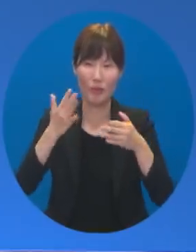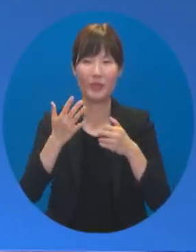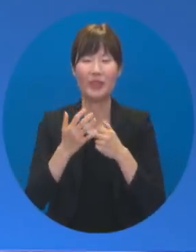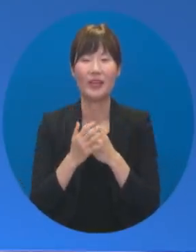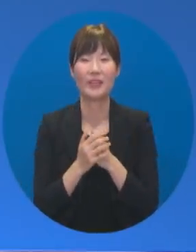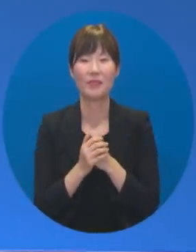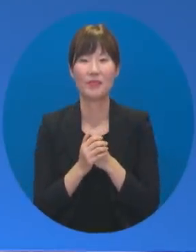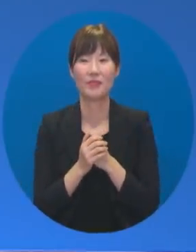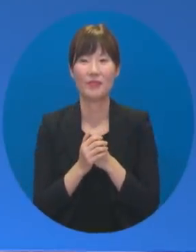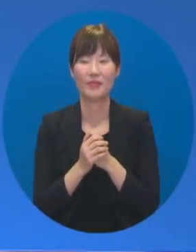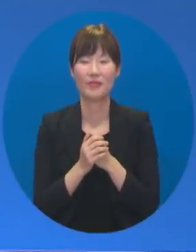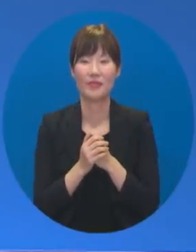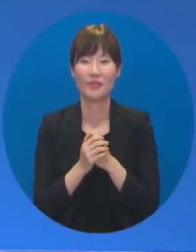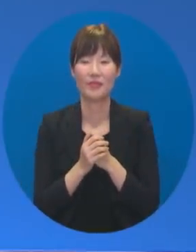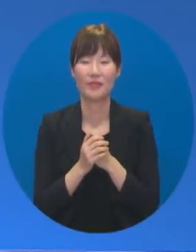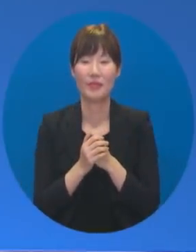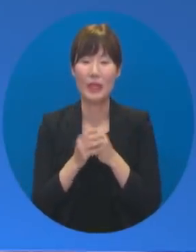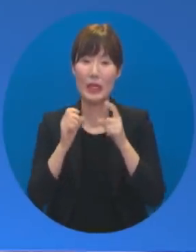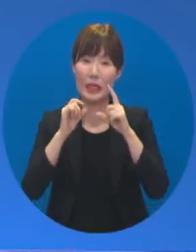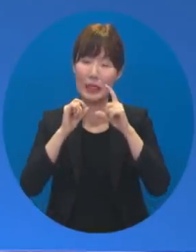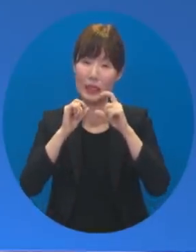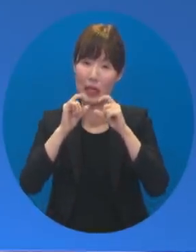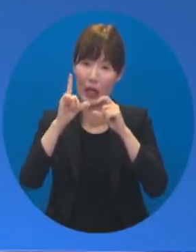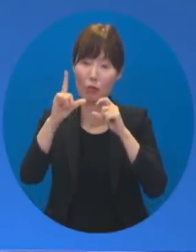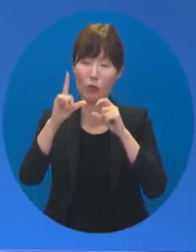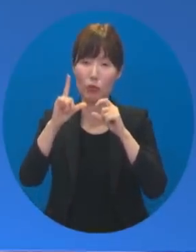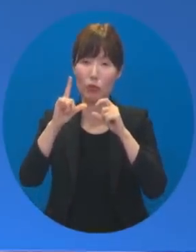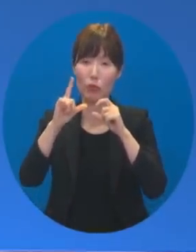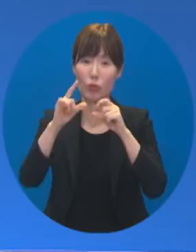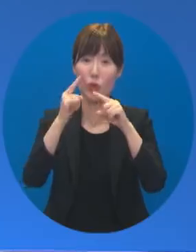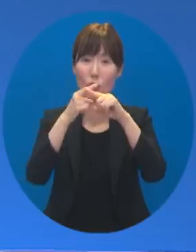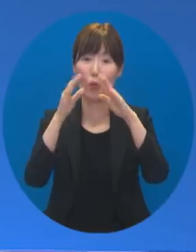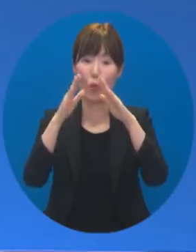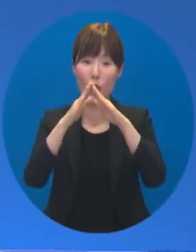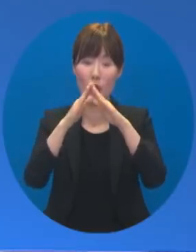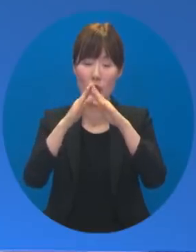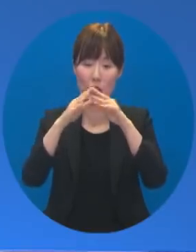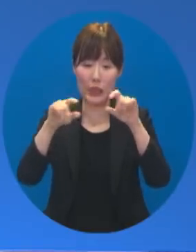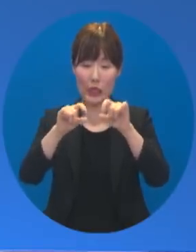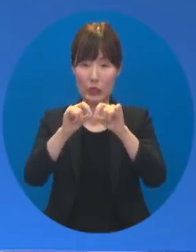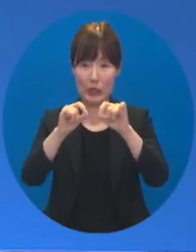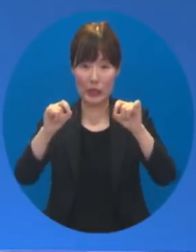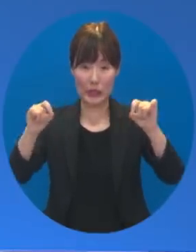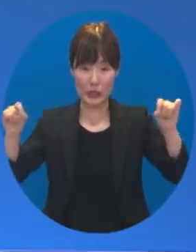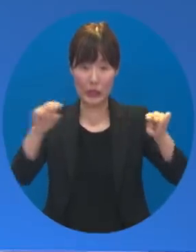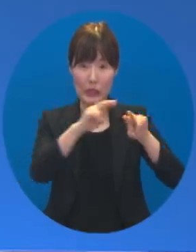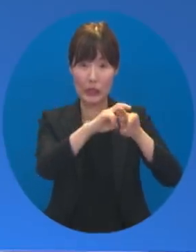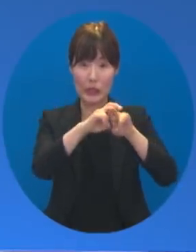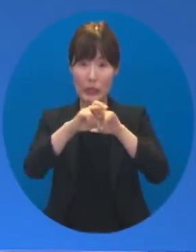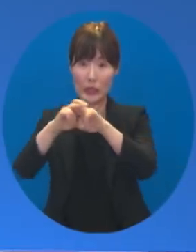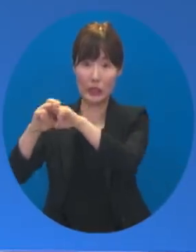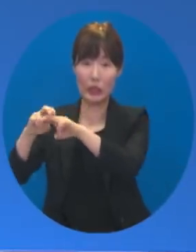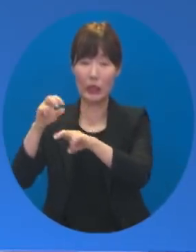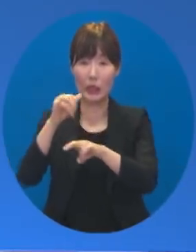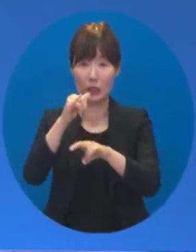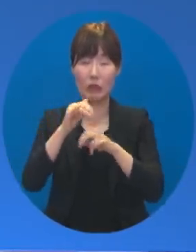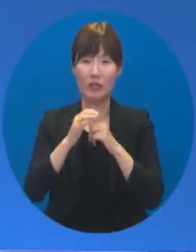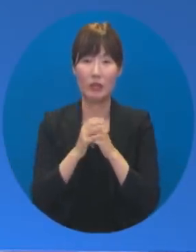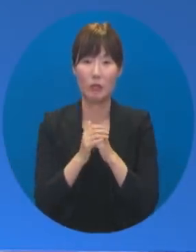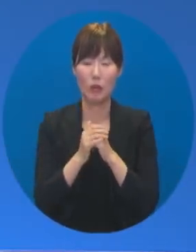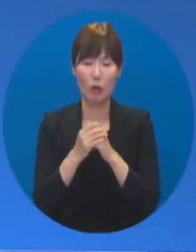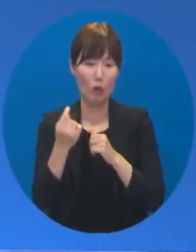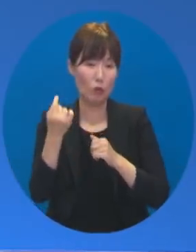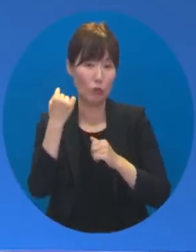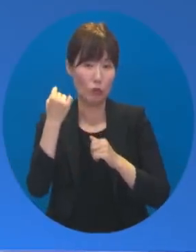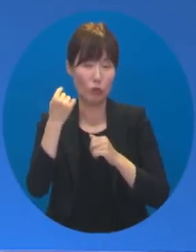있지만 대부분 다 그게 긴 의자잖아요. 그럼 이제 계속 탕탕 치면은 뒤에 사람이 또 쳐다보는 거예요.